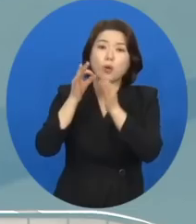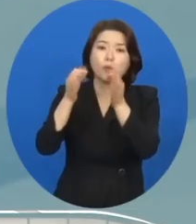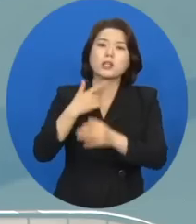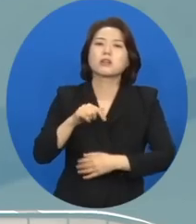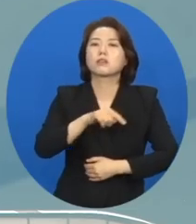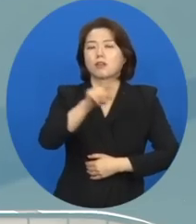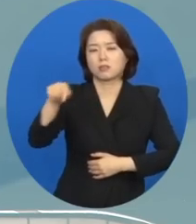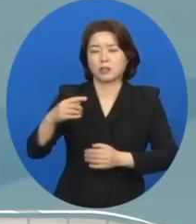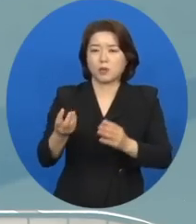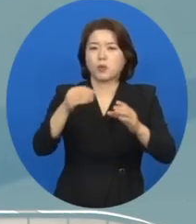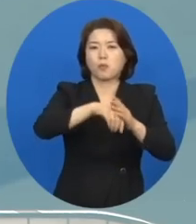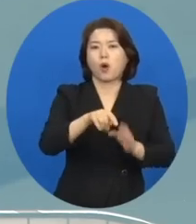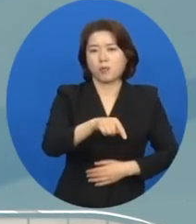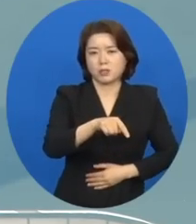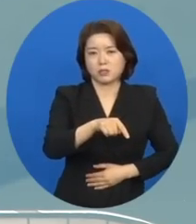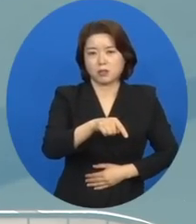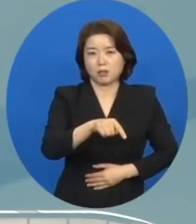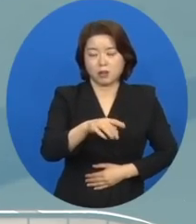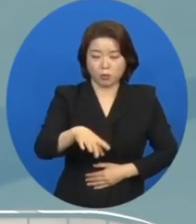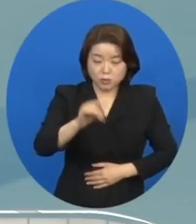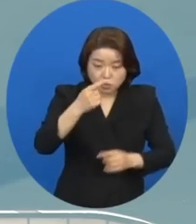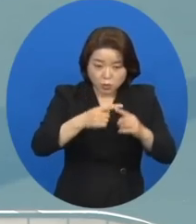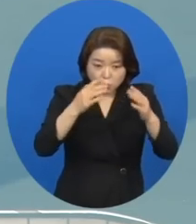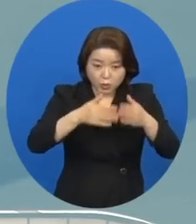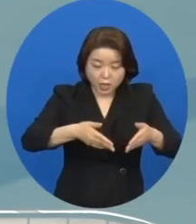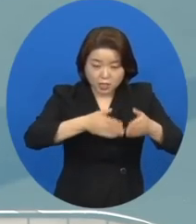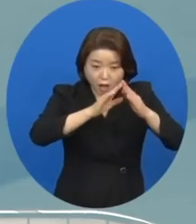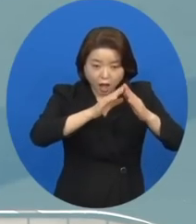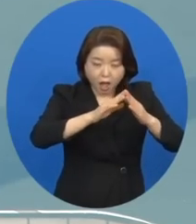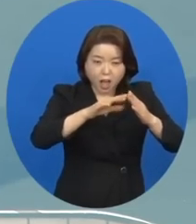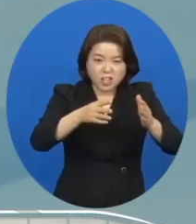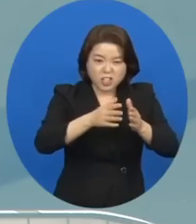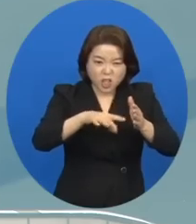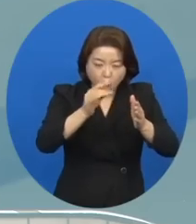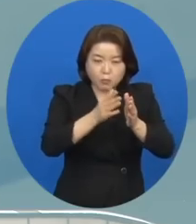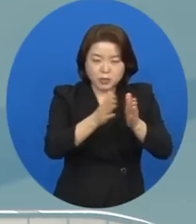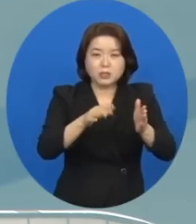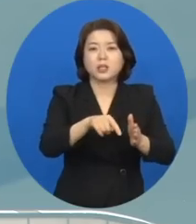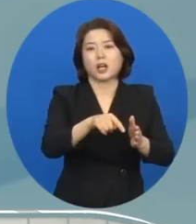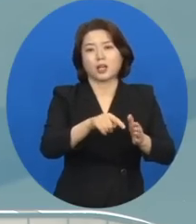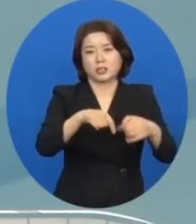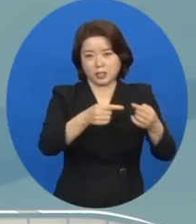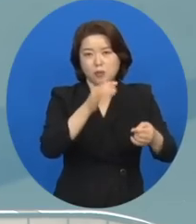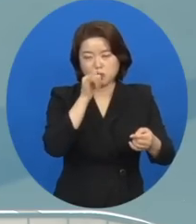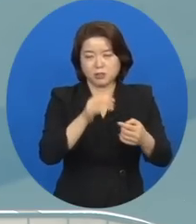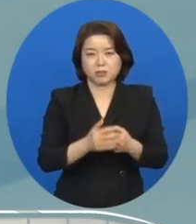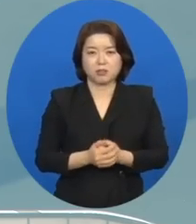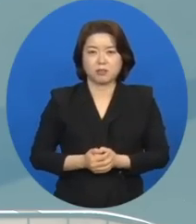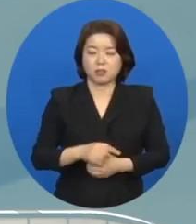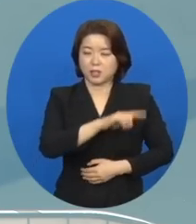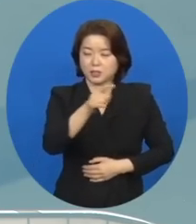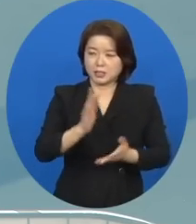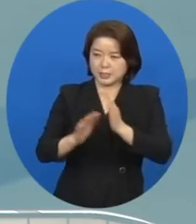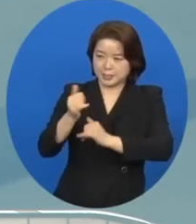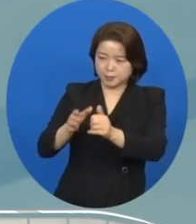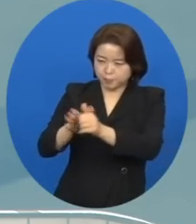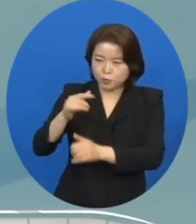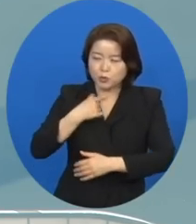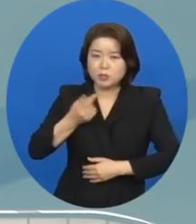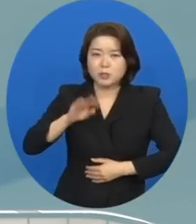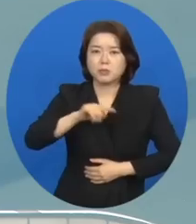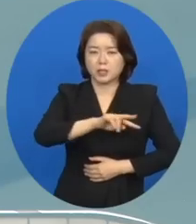그 사람들이 초대교회의 창립 멤버가 되는 거예요. 그들은 예수님을 죽이려고 하였지만 하나님의 것을